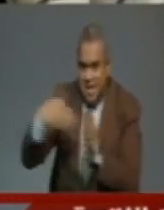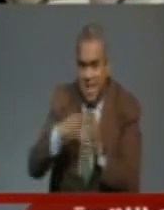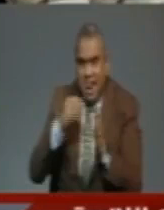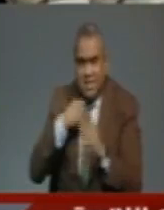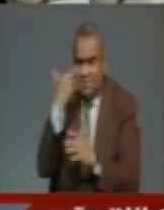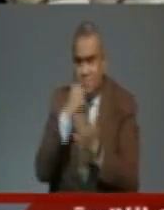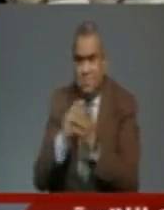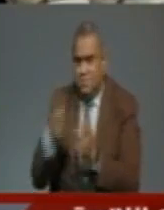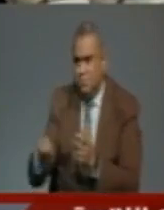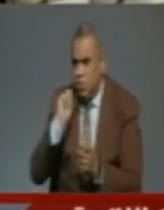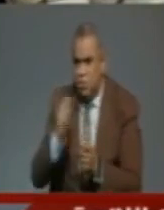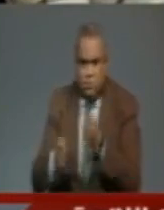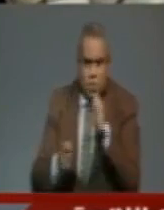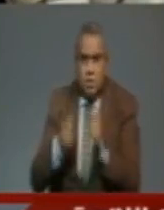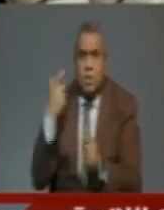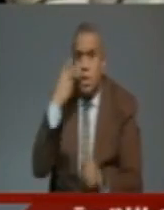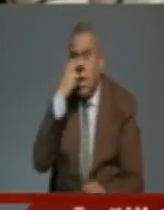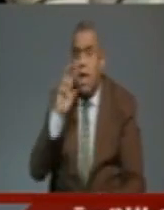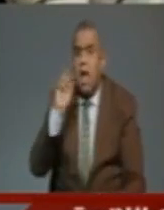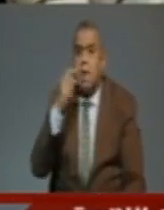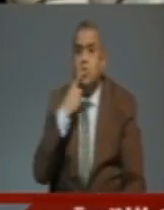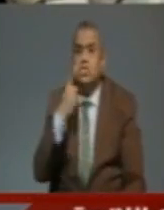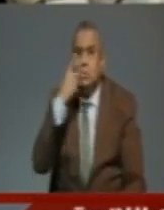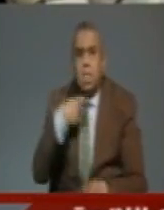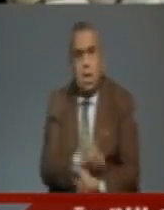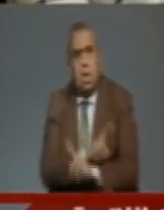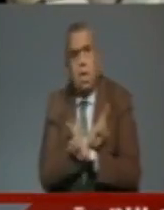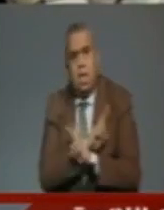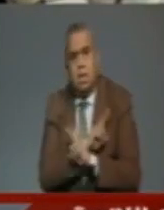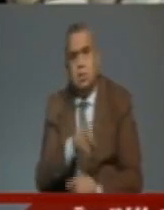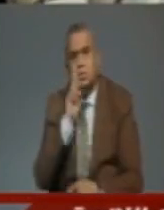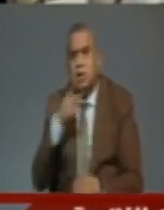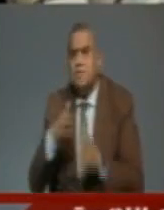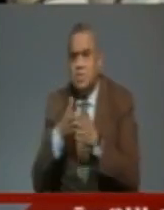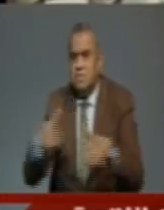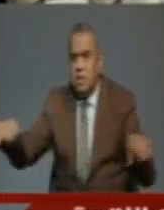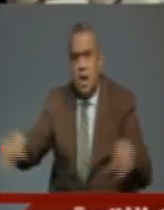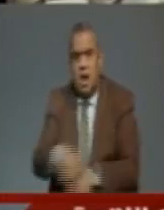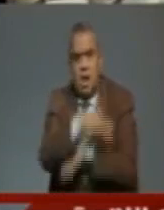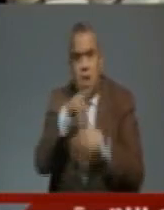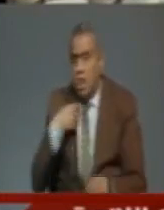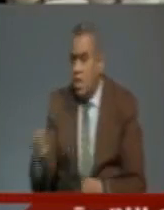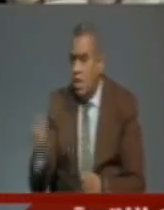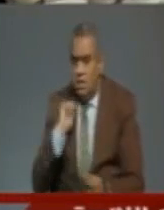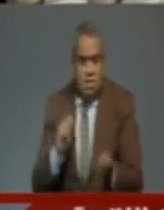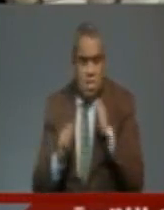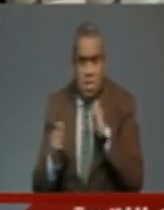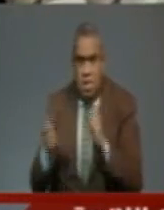قاعد بقالي كتير سنين كتير اتفرج على ده وساكت. وانا ما اقصدش باللي انا بقوله